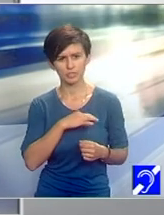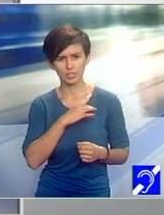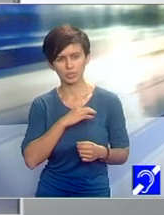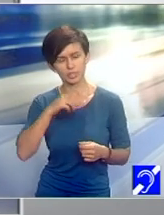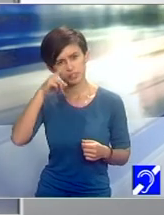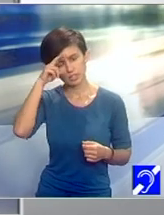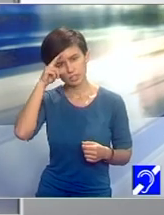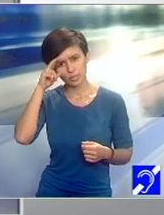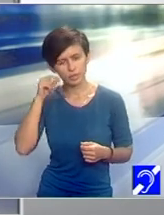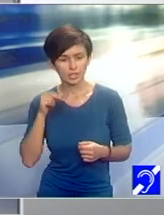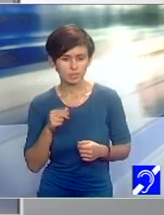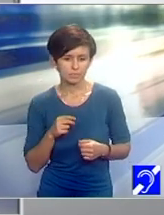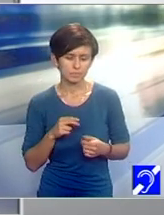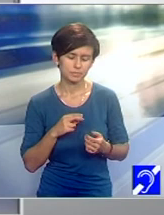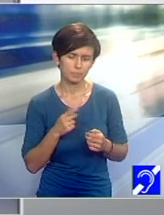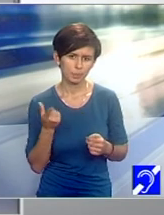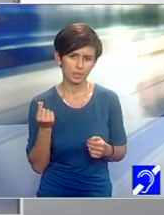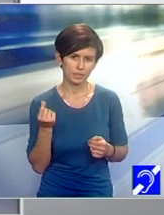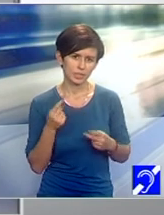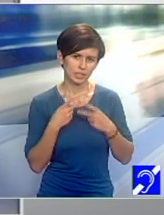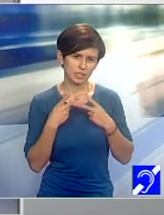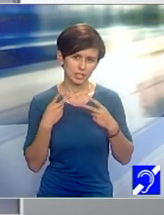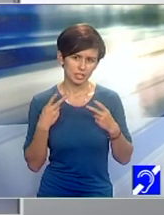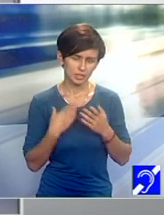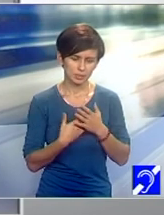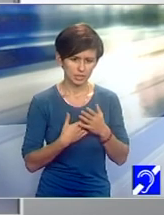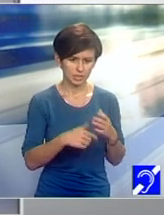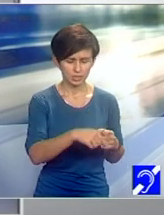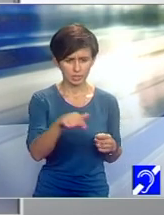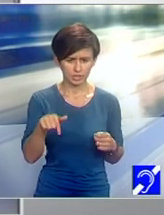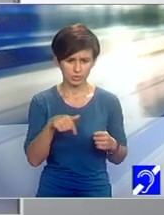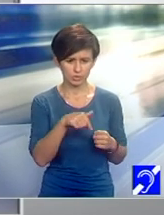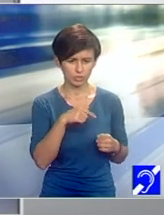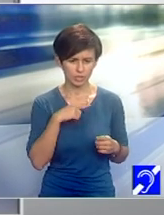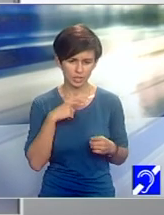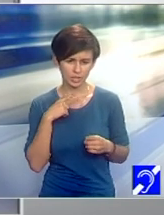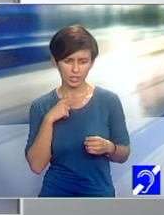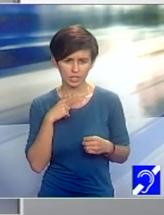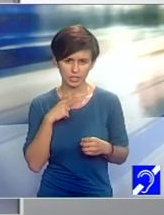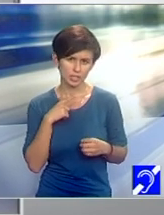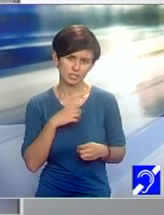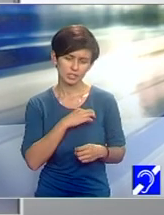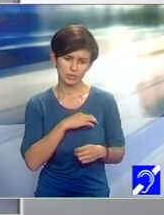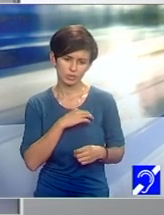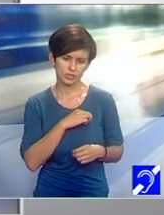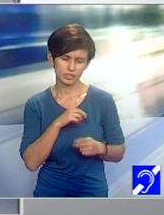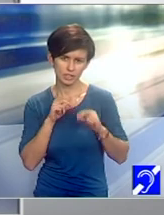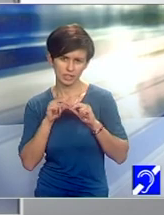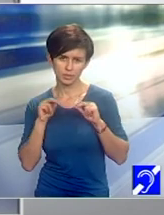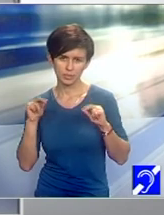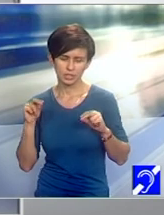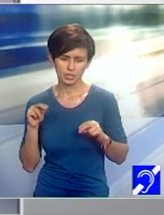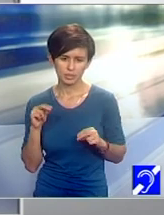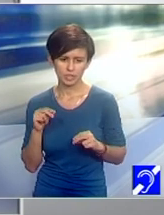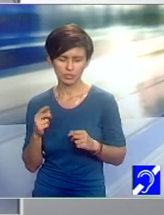Un partener important pentru noi este PH Ludwigsburg, adică Universitatea Pedagogică din